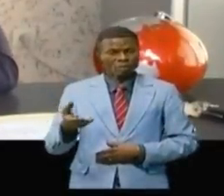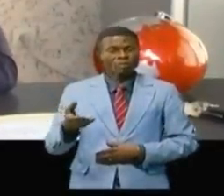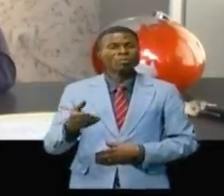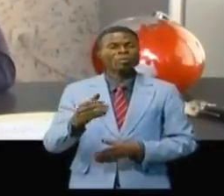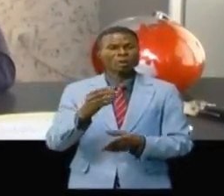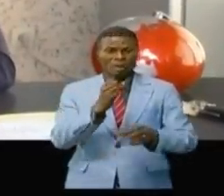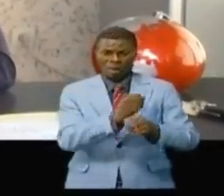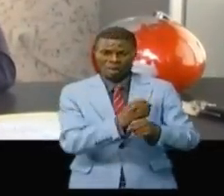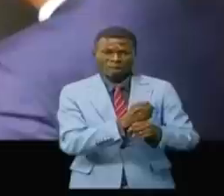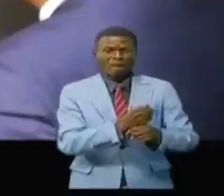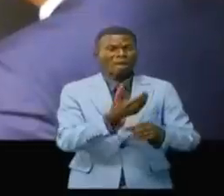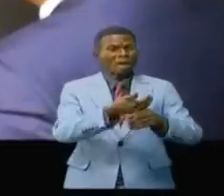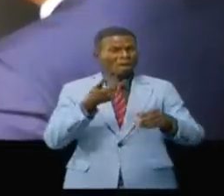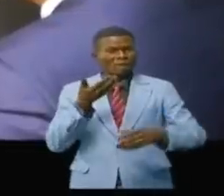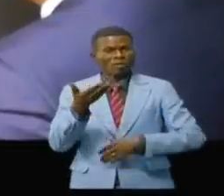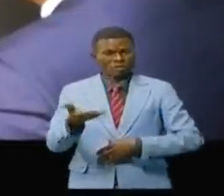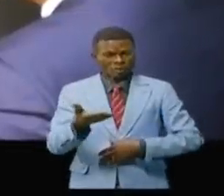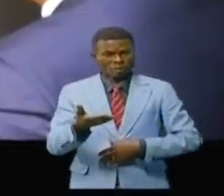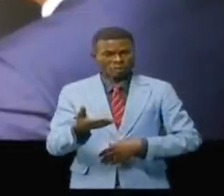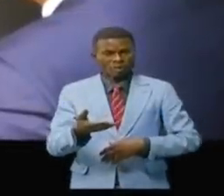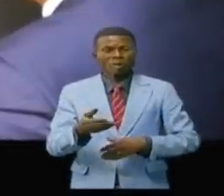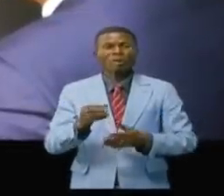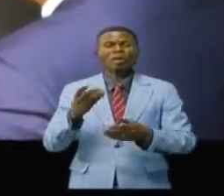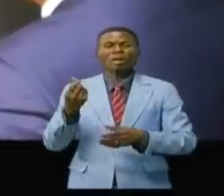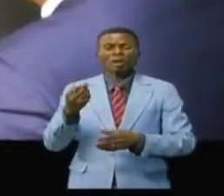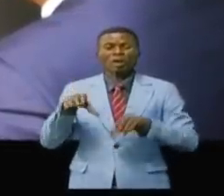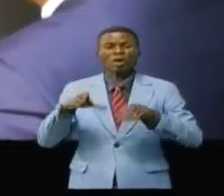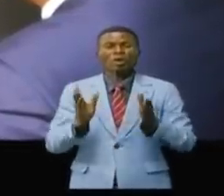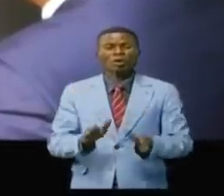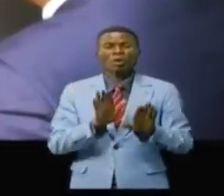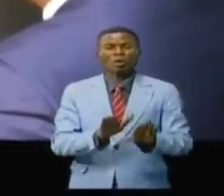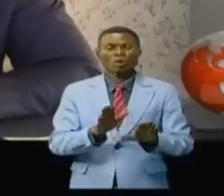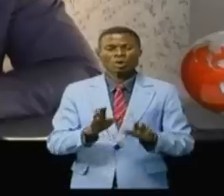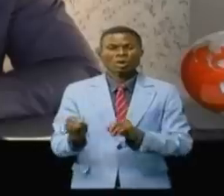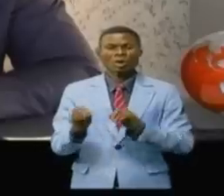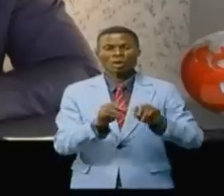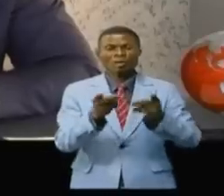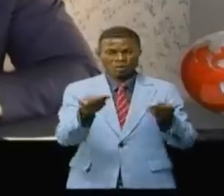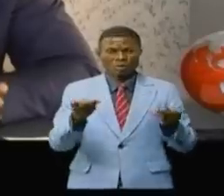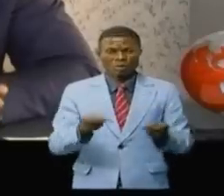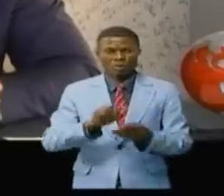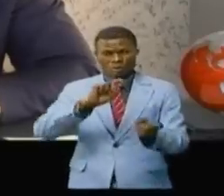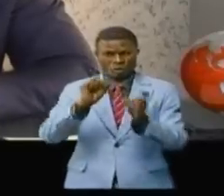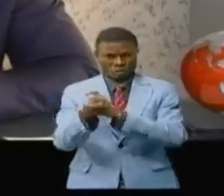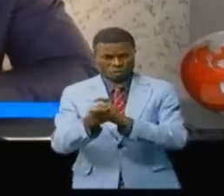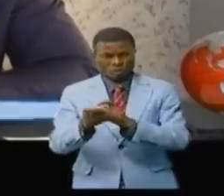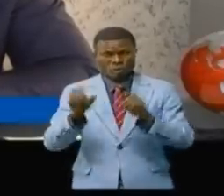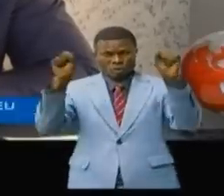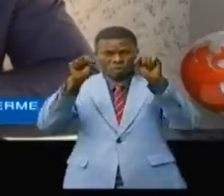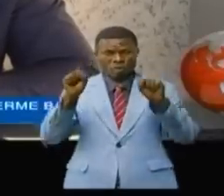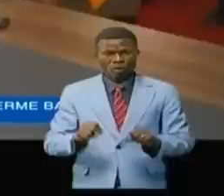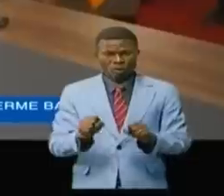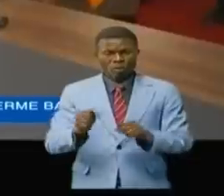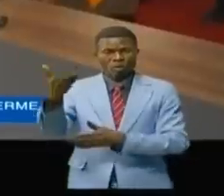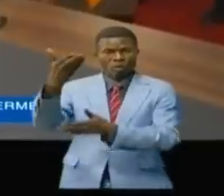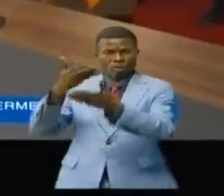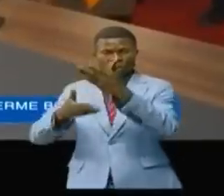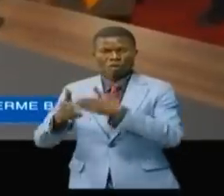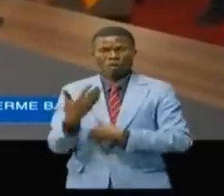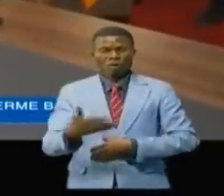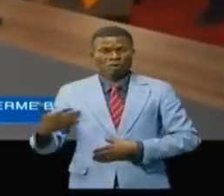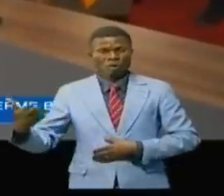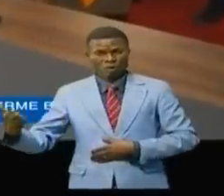encadrées à l'avance. Toutefois, la douane congolaise attend la mise en place de la réforme sur les systèmes de traçabilité des